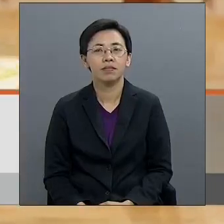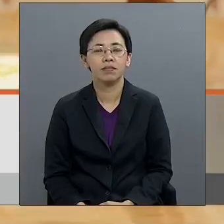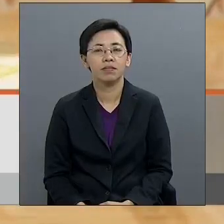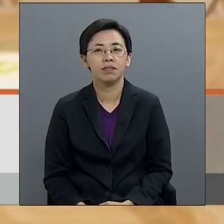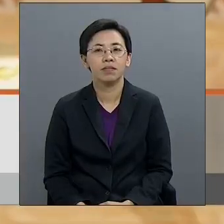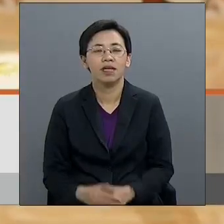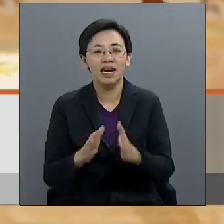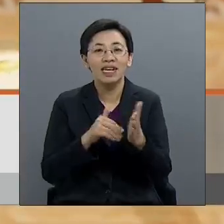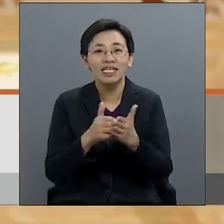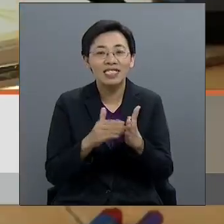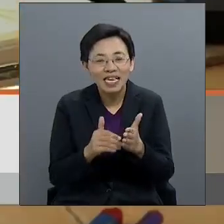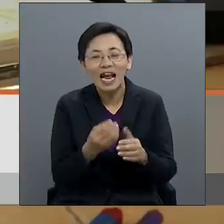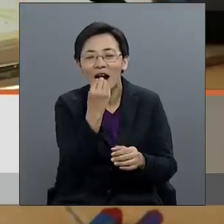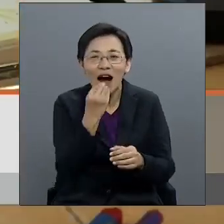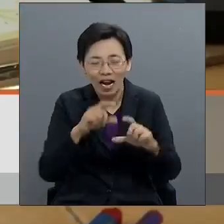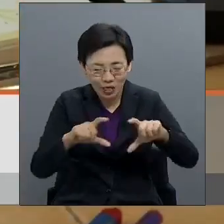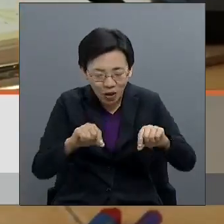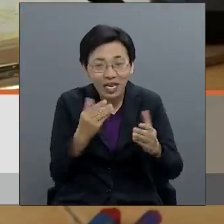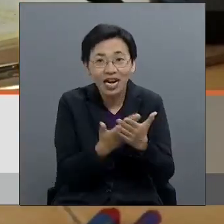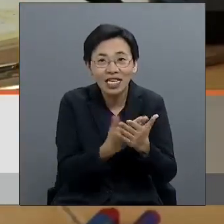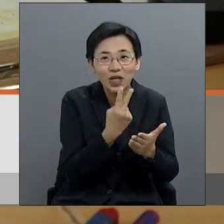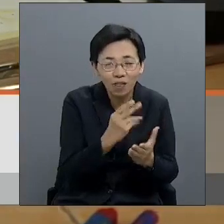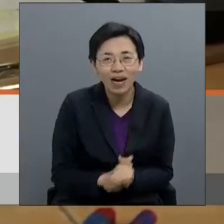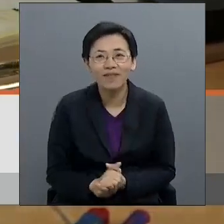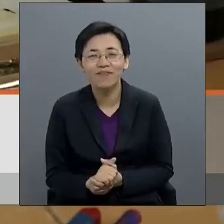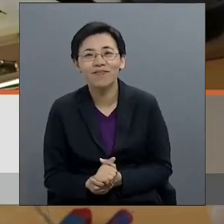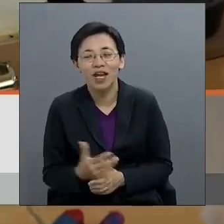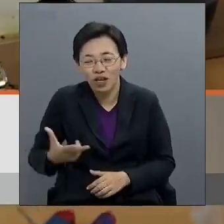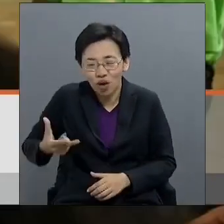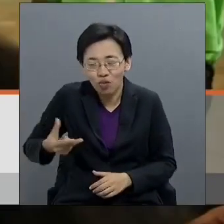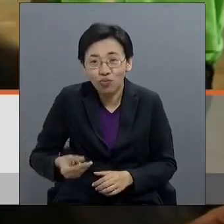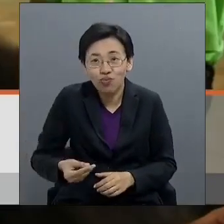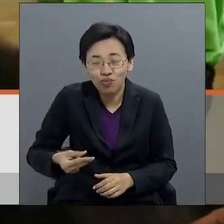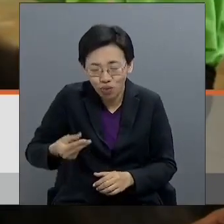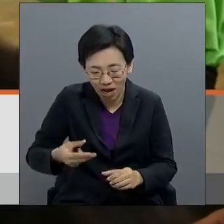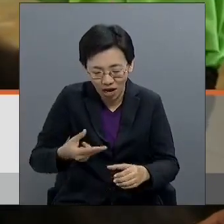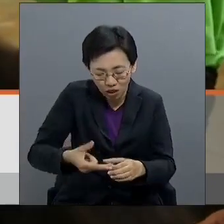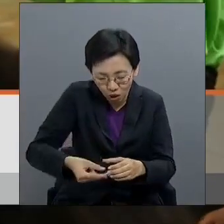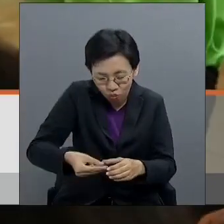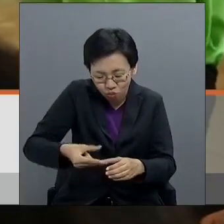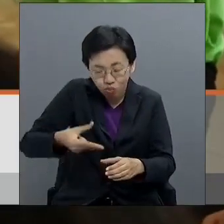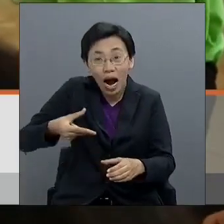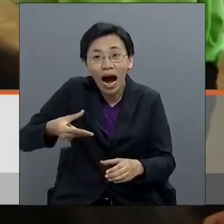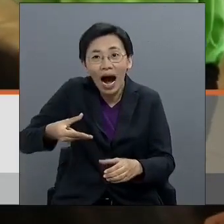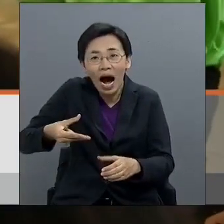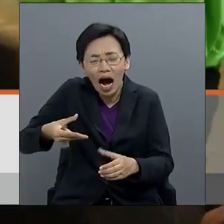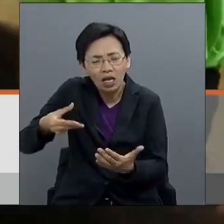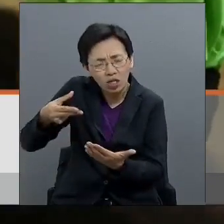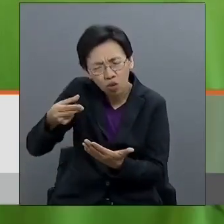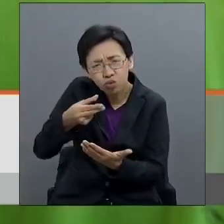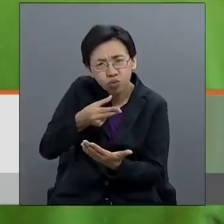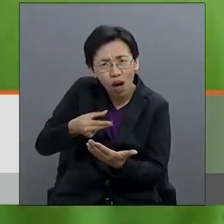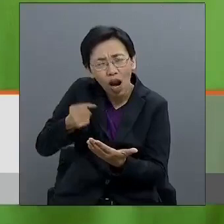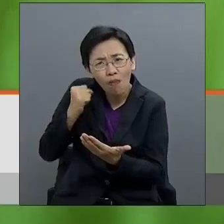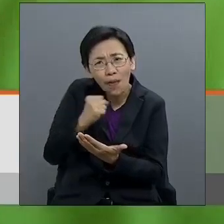สีผสมอาหารซองละ2บาทสำลีหรือหลอดไซริงคืออุปกรณ์ที่ทำให้เห็นว่าของใกล้ตัววาดรูปได้และไม่แพงเ